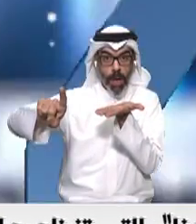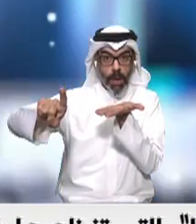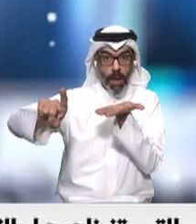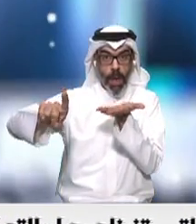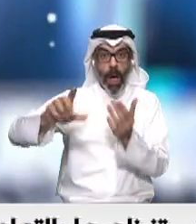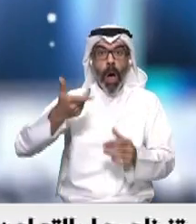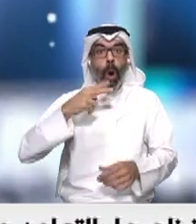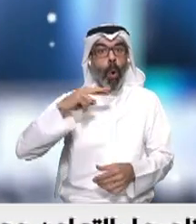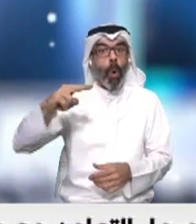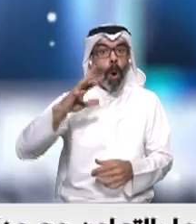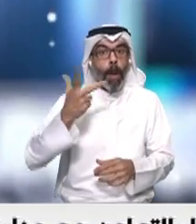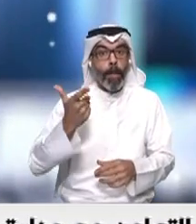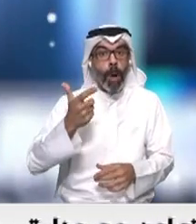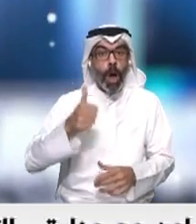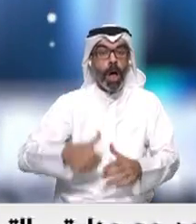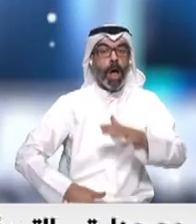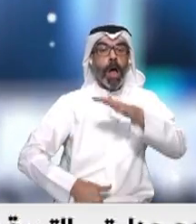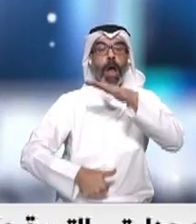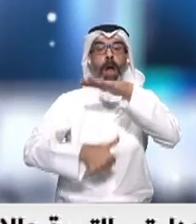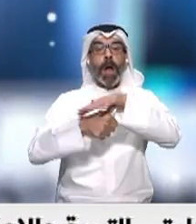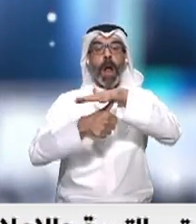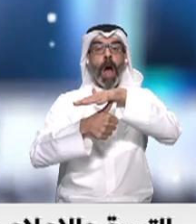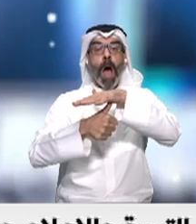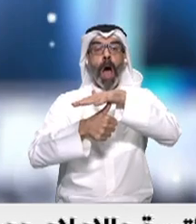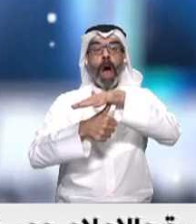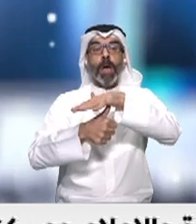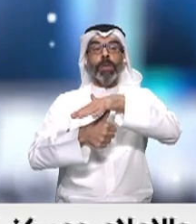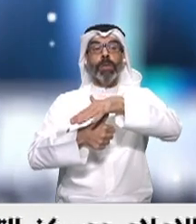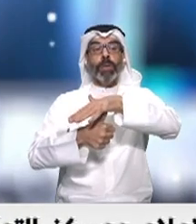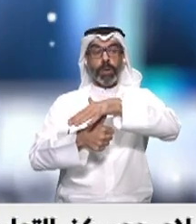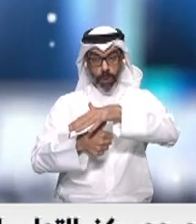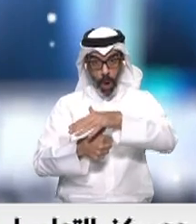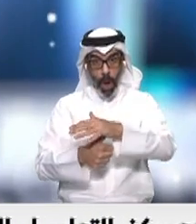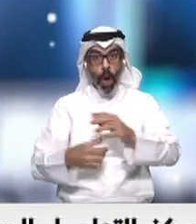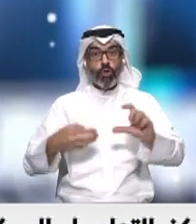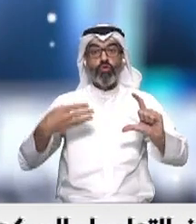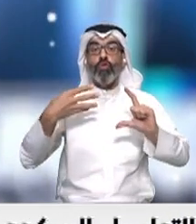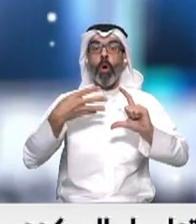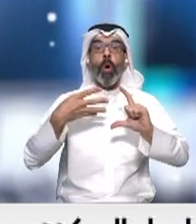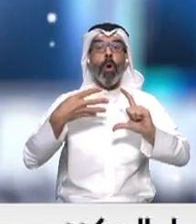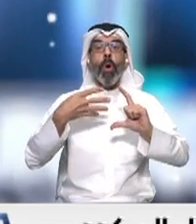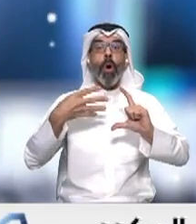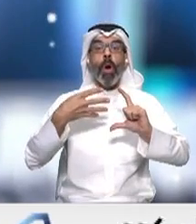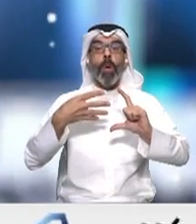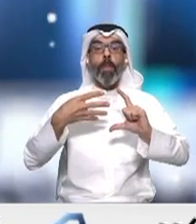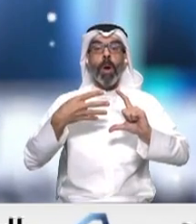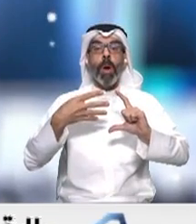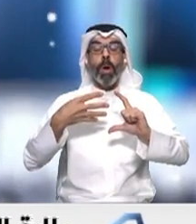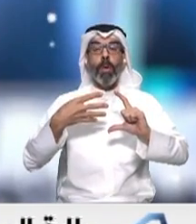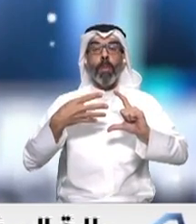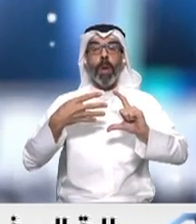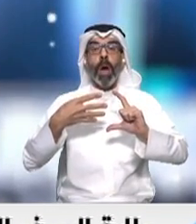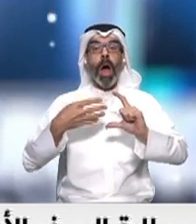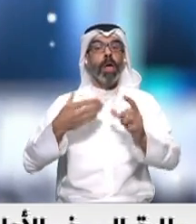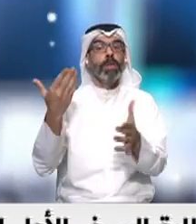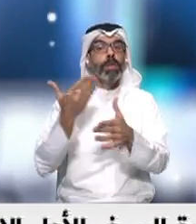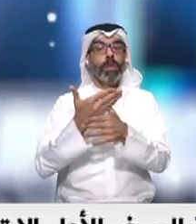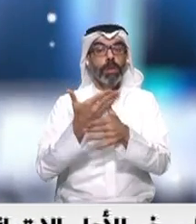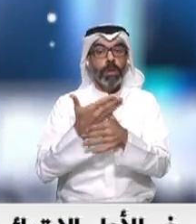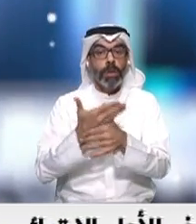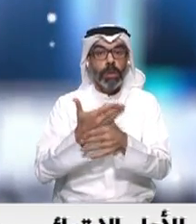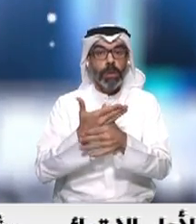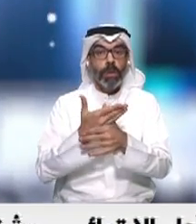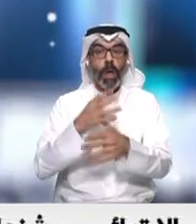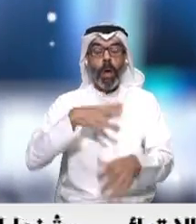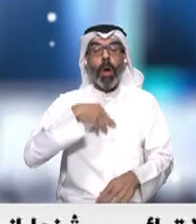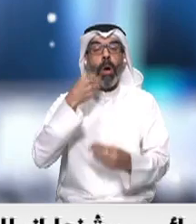الى اخيه فخامه الرئيس عثمان غزالي رئيس جمهوريه القمر المتحده الشقيقه عبر